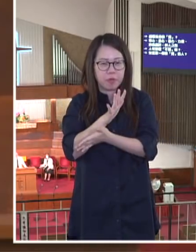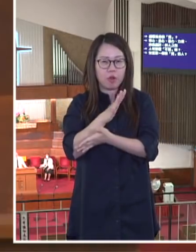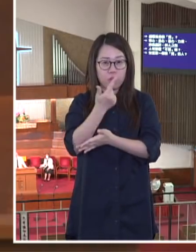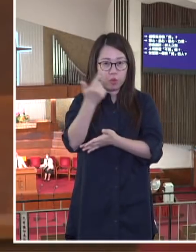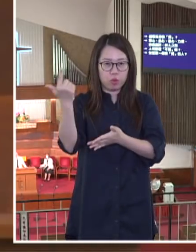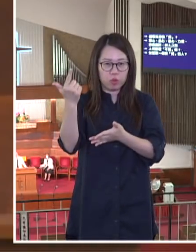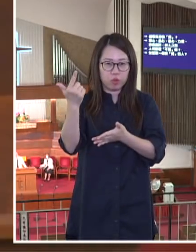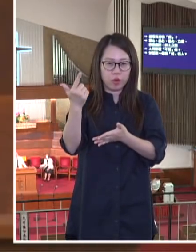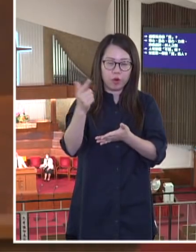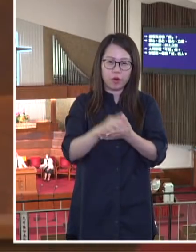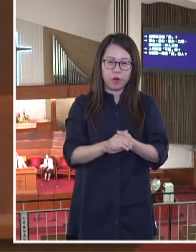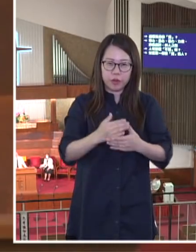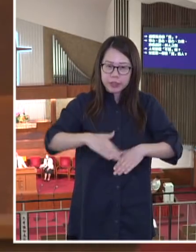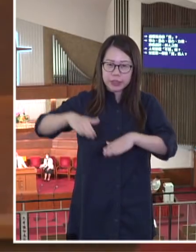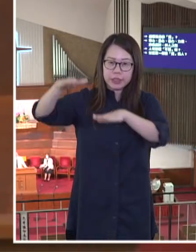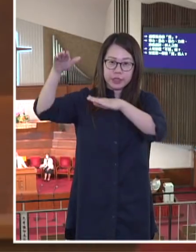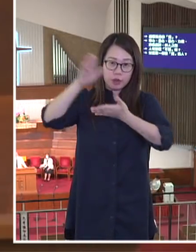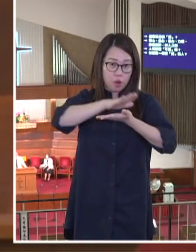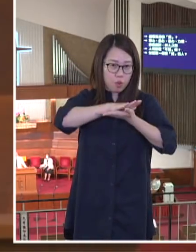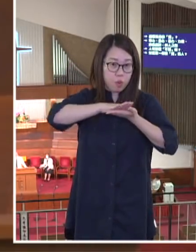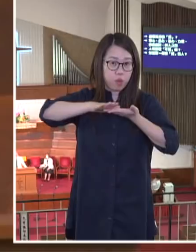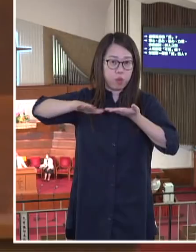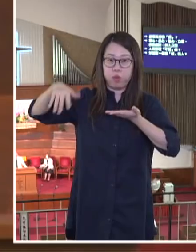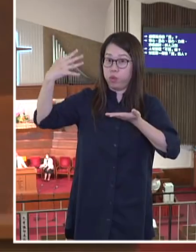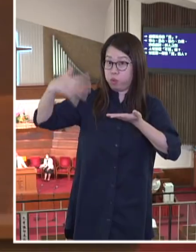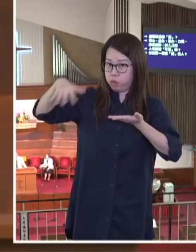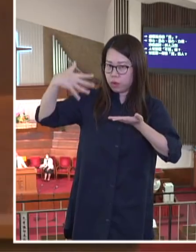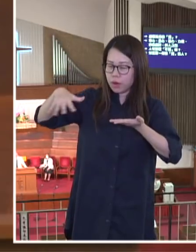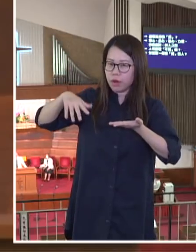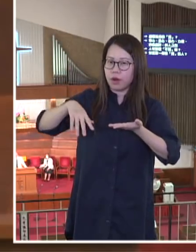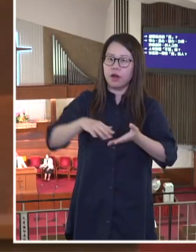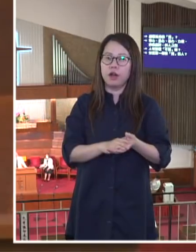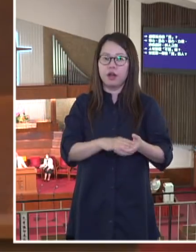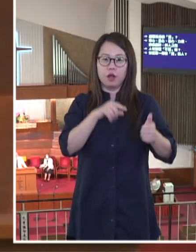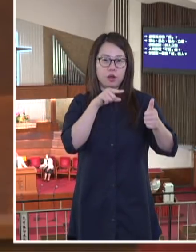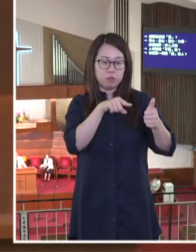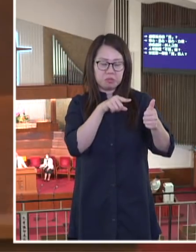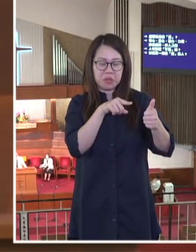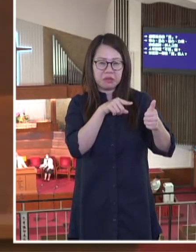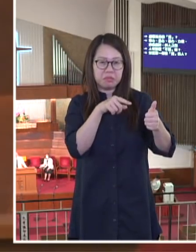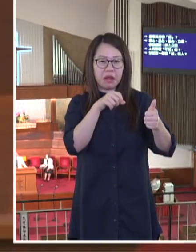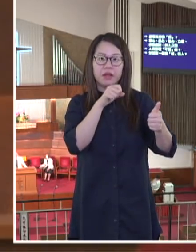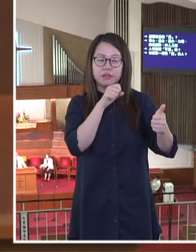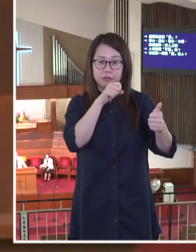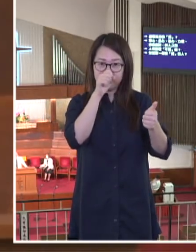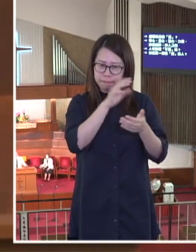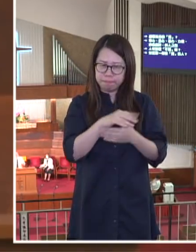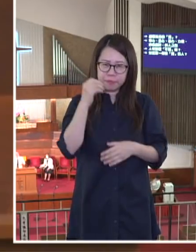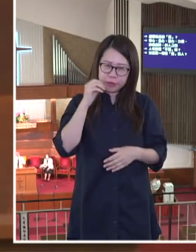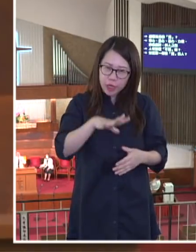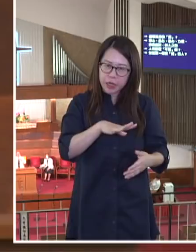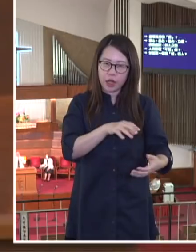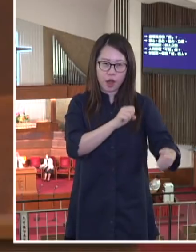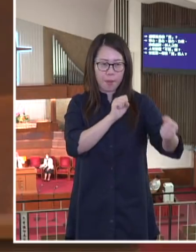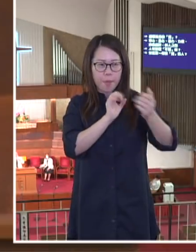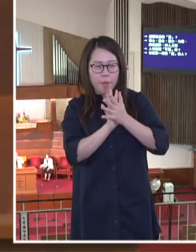的故事。当他们有这么多人生的经历里面，其实可能正正就是他们能够可